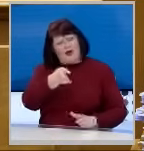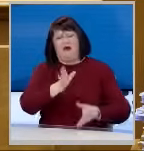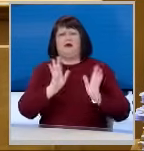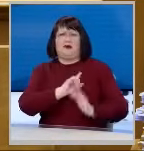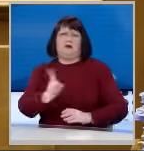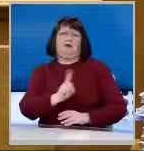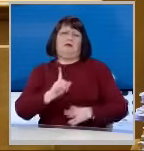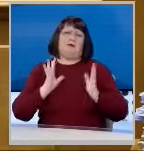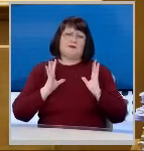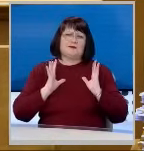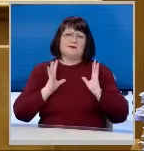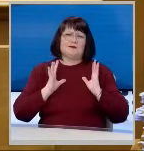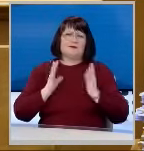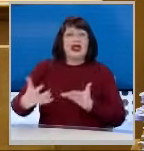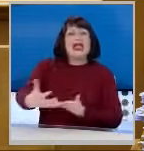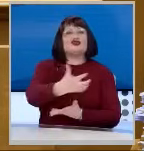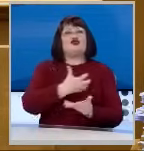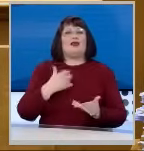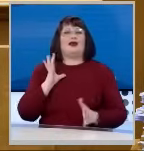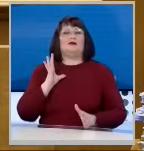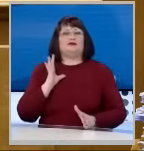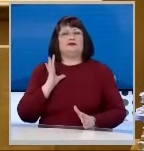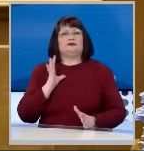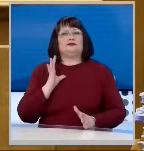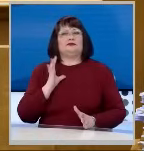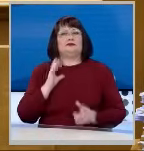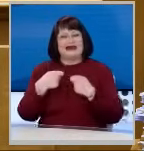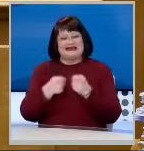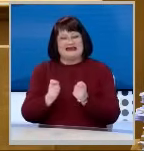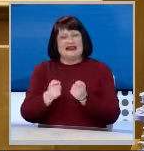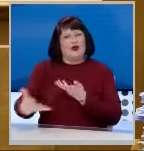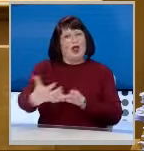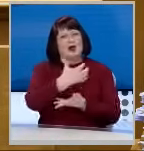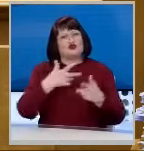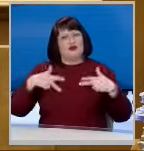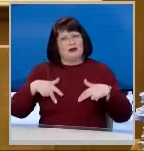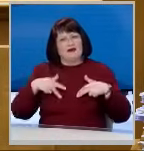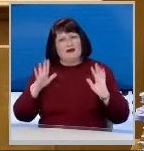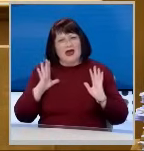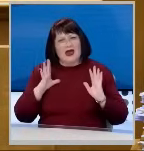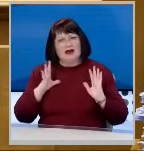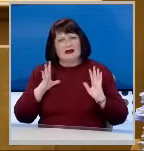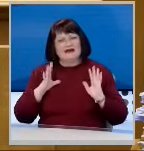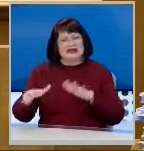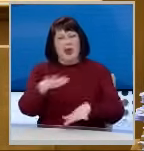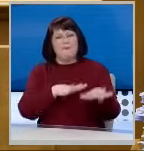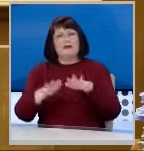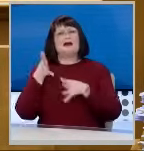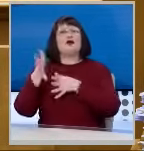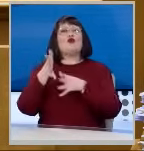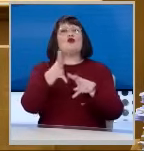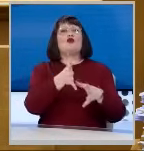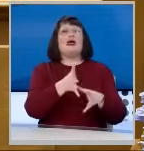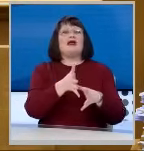αγαθό το έσοδο του εισιτηρίου και η απάτη